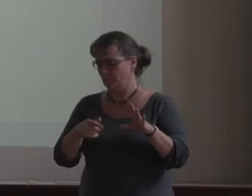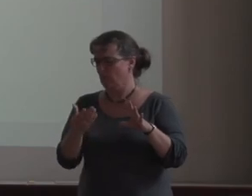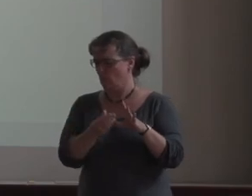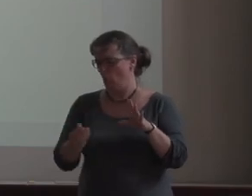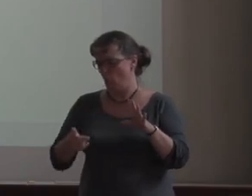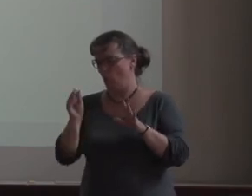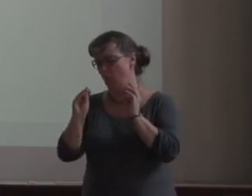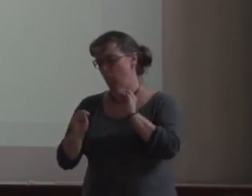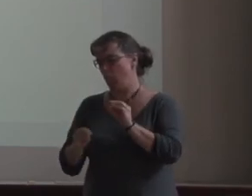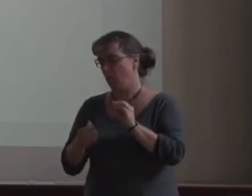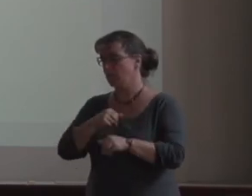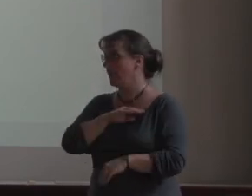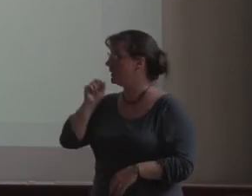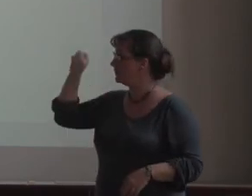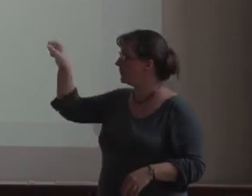Alors,